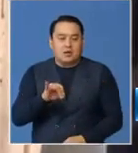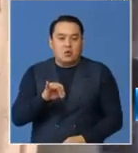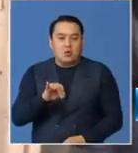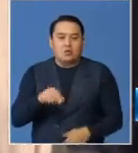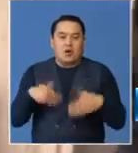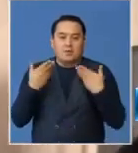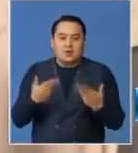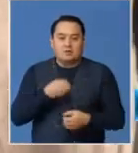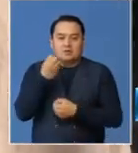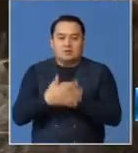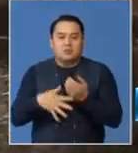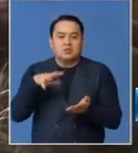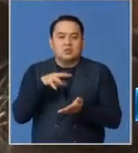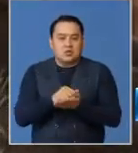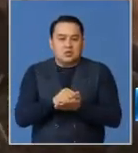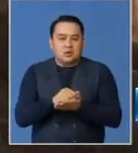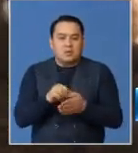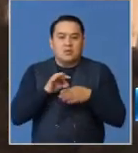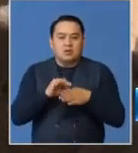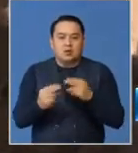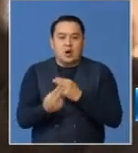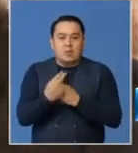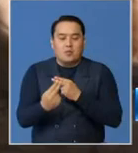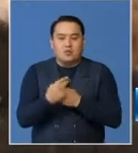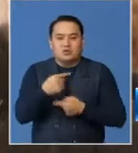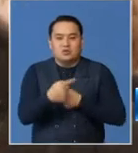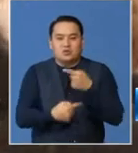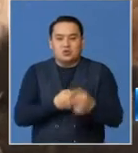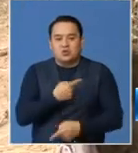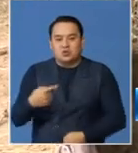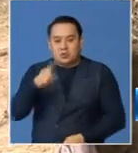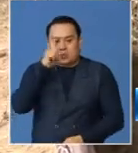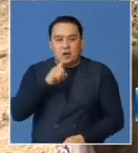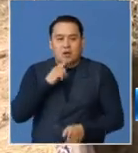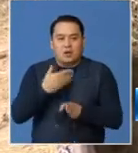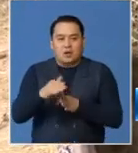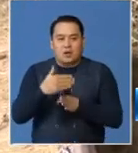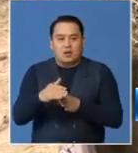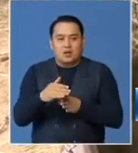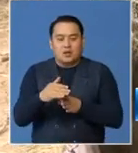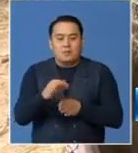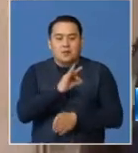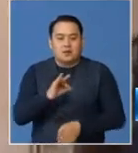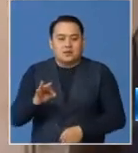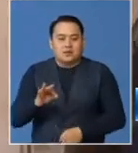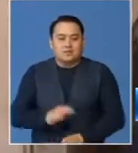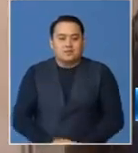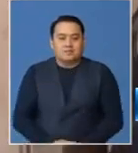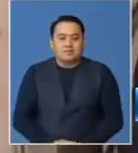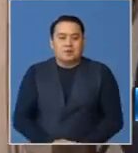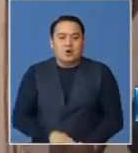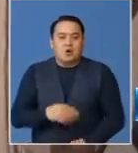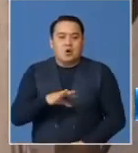Он обратился в центр занятости, прошел обучение в течение месяца и получил кредит по низкой процентной ставке.